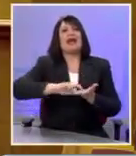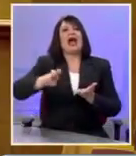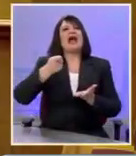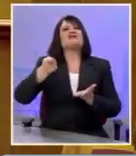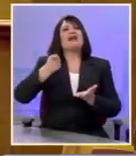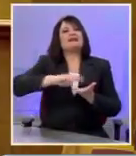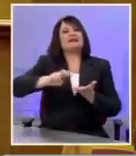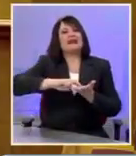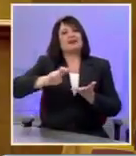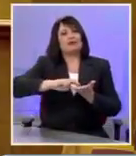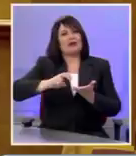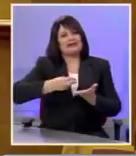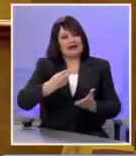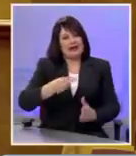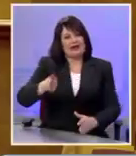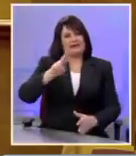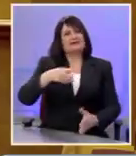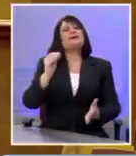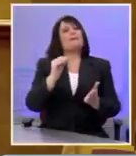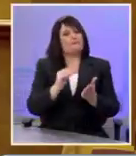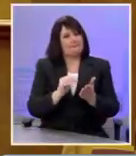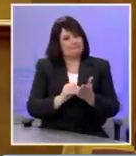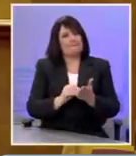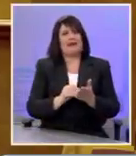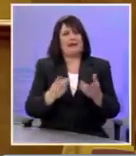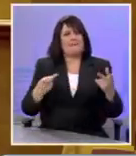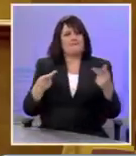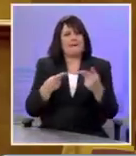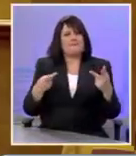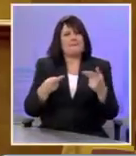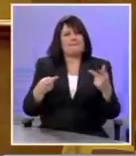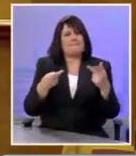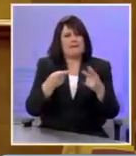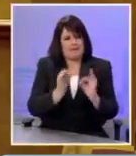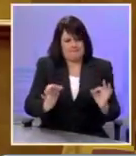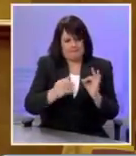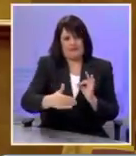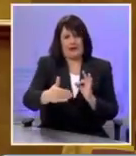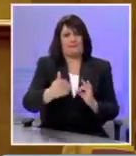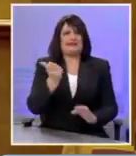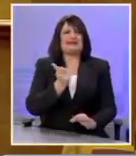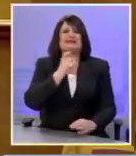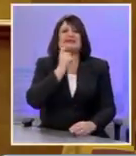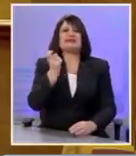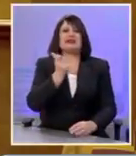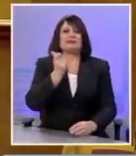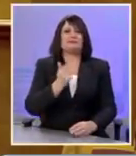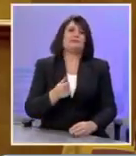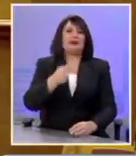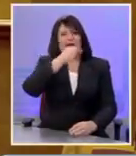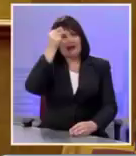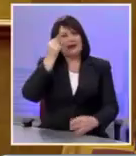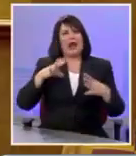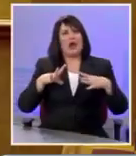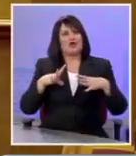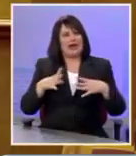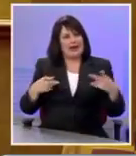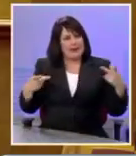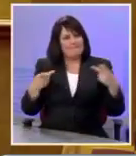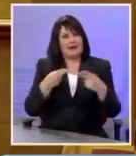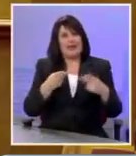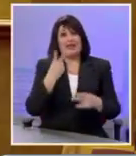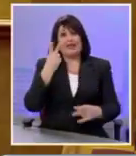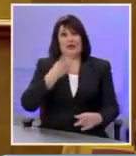εισφορών, ετοιμάζουν νέες δραματικές περικοπές. Από το καλοκαίρι περιέκοψαν